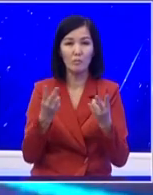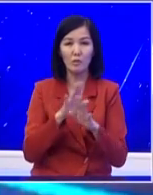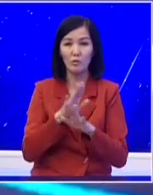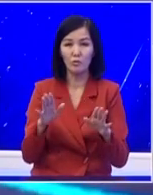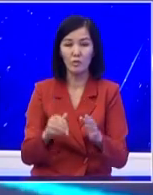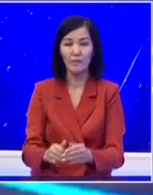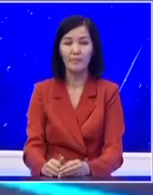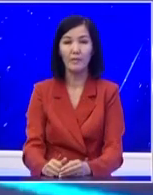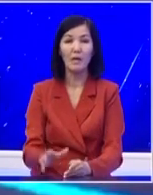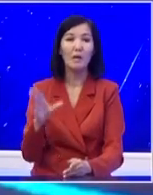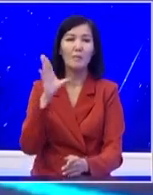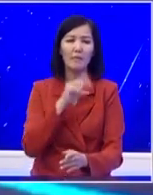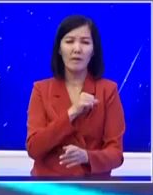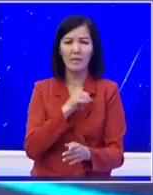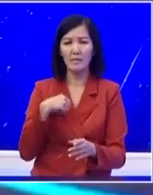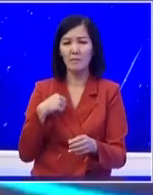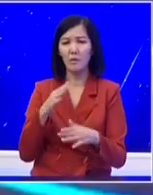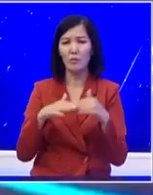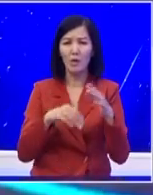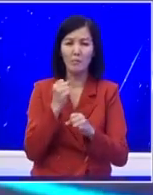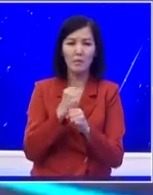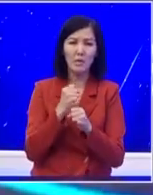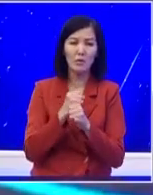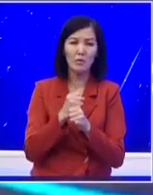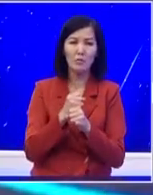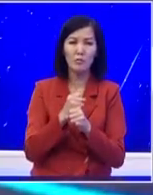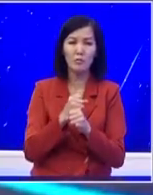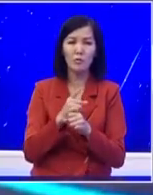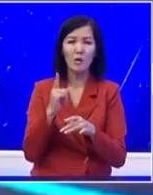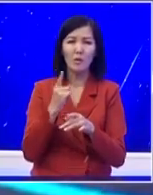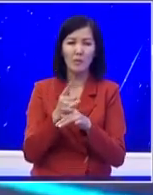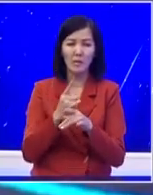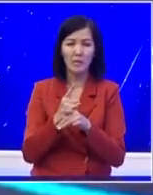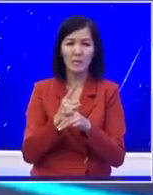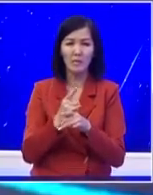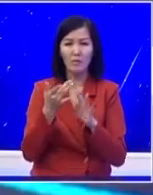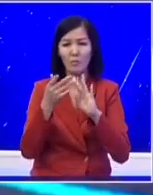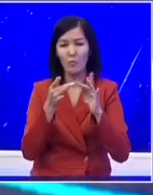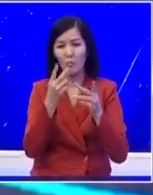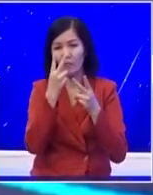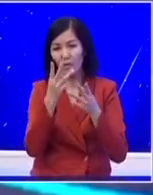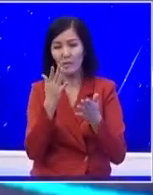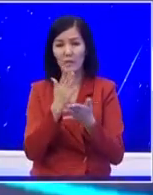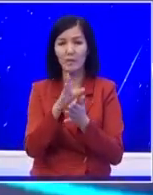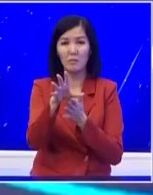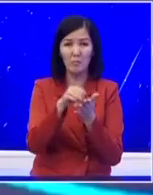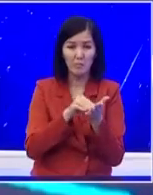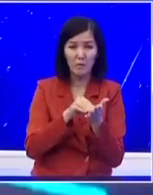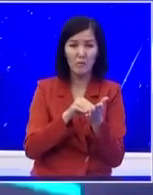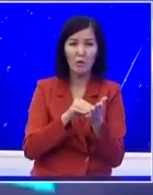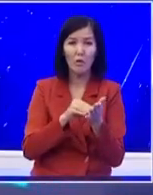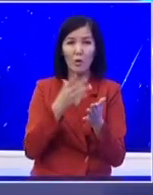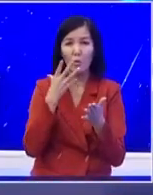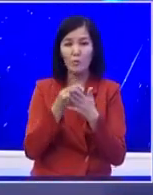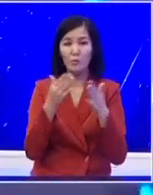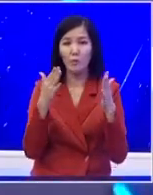Бывает, что даже и самодельные какие-то устройства, которые увидят в интернете и у себя дома делал для